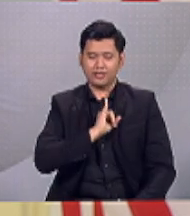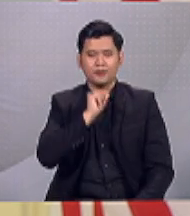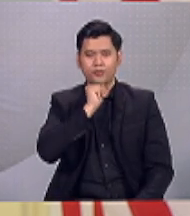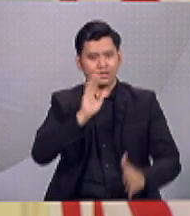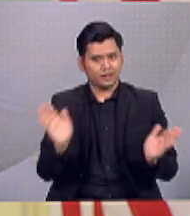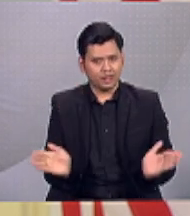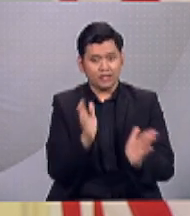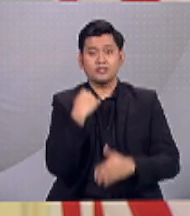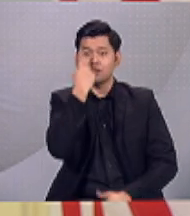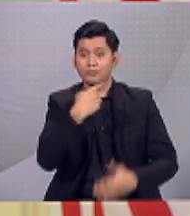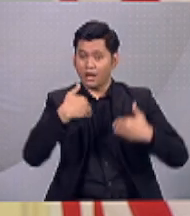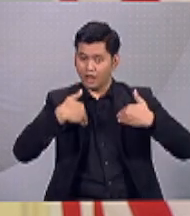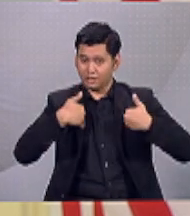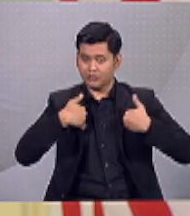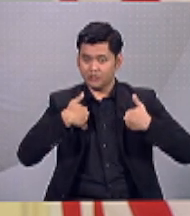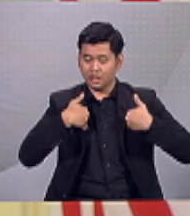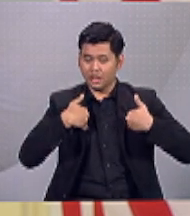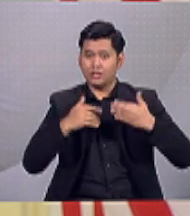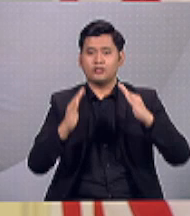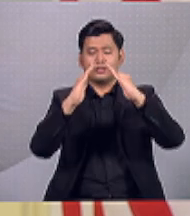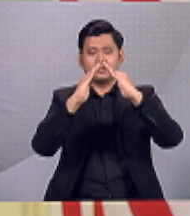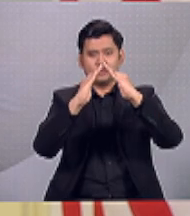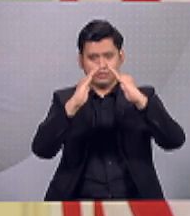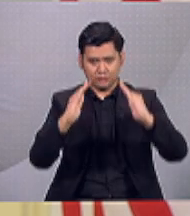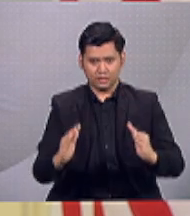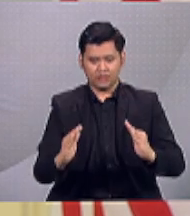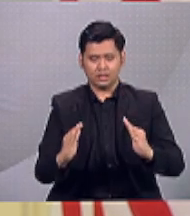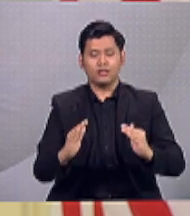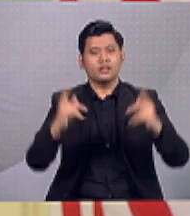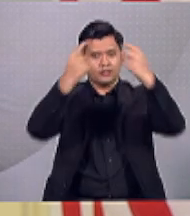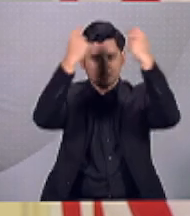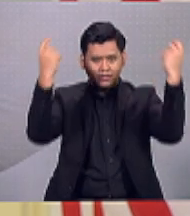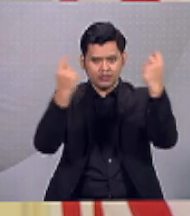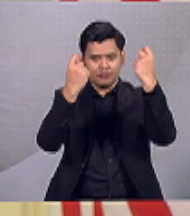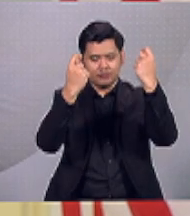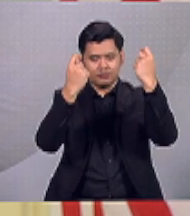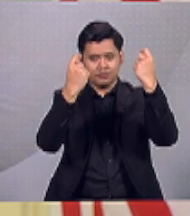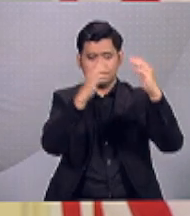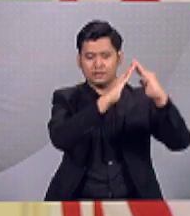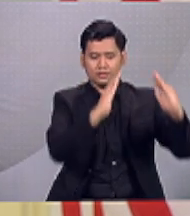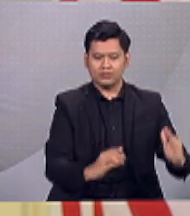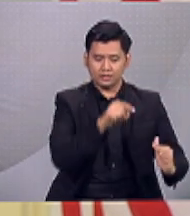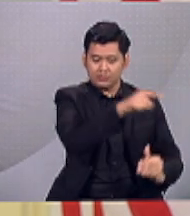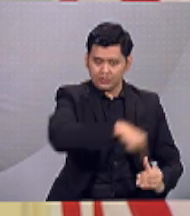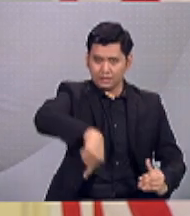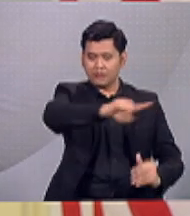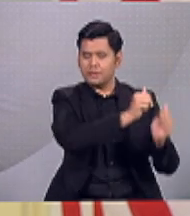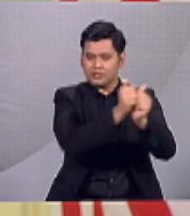yang berada di dalam rumah itu saja yang merayakan hari gawai